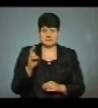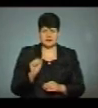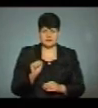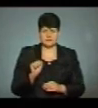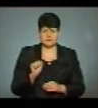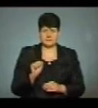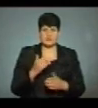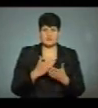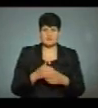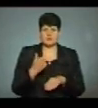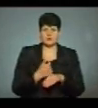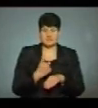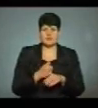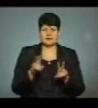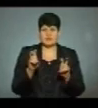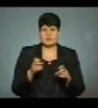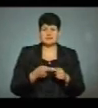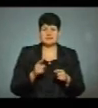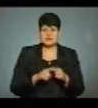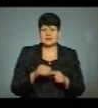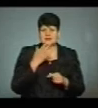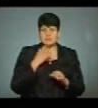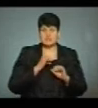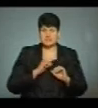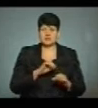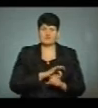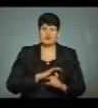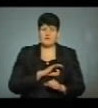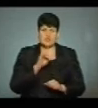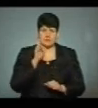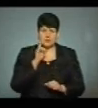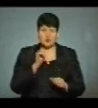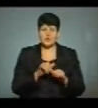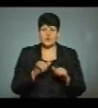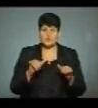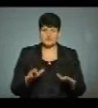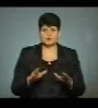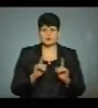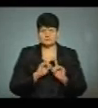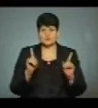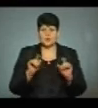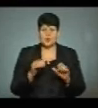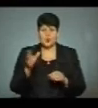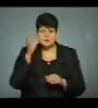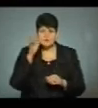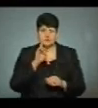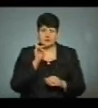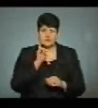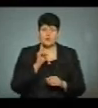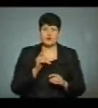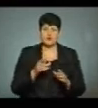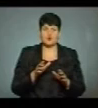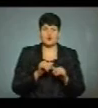Є пріоритетні теми – це національно-патріотичне виховання молоді, розвиток неформальної освіти з молоді, розвиток